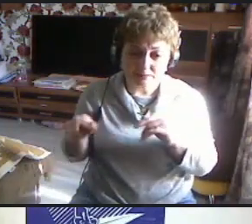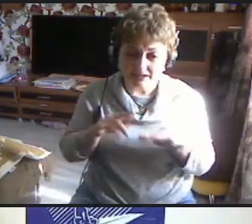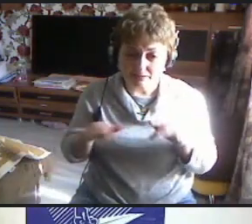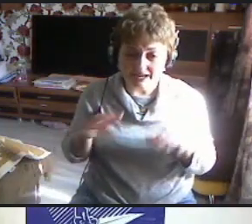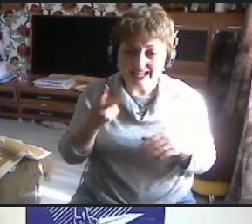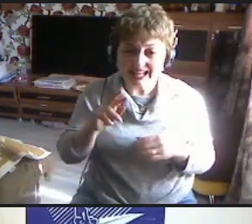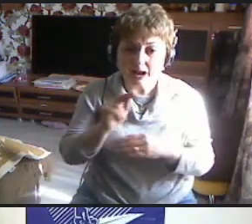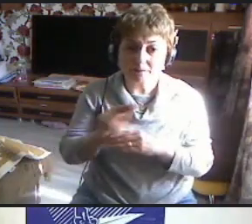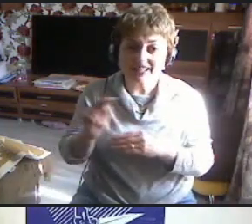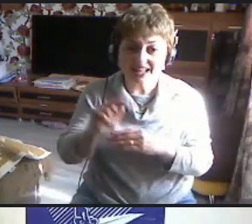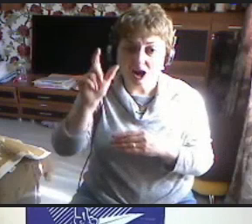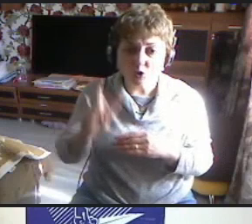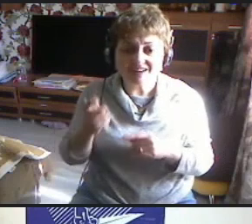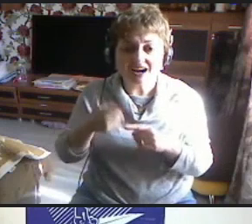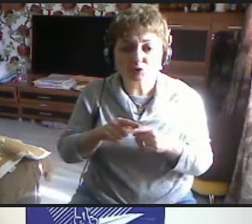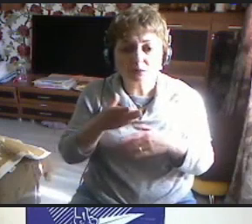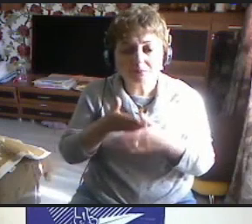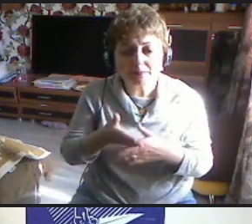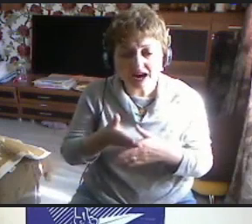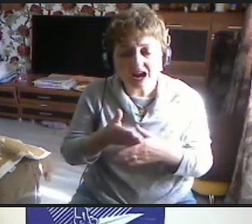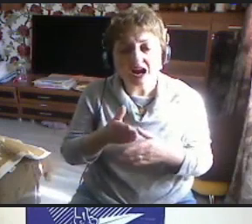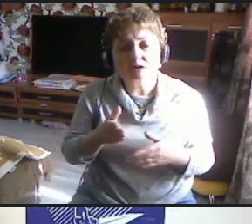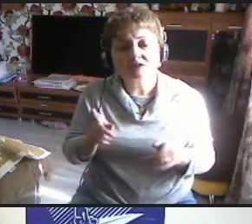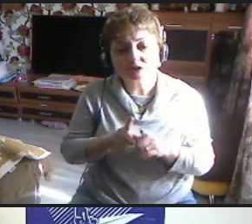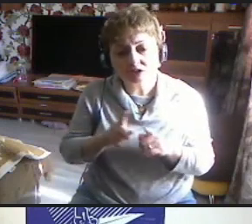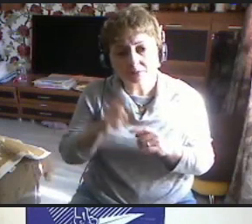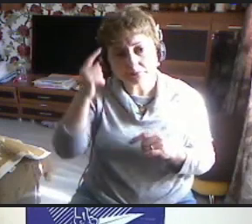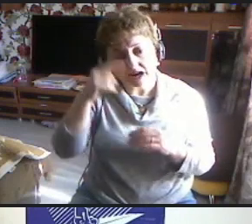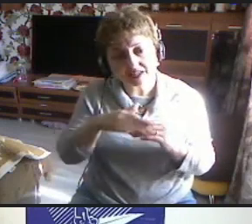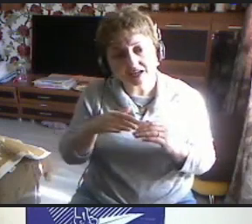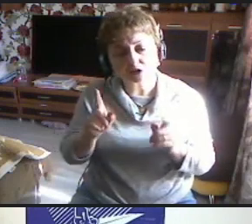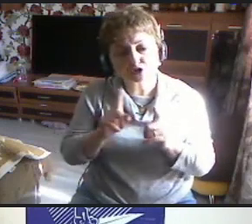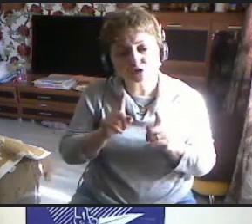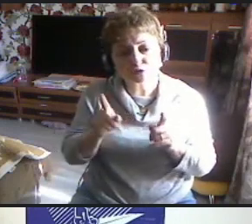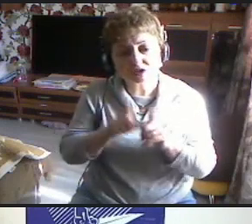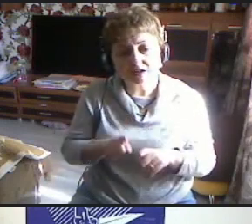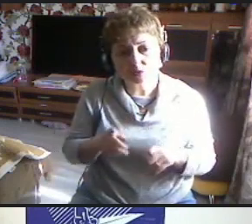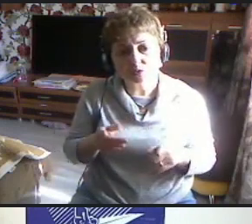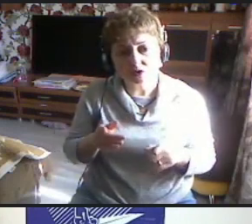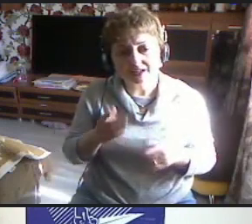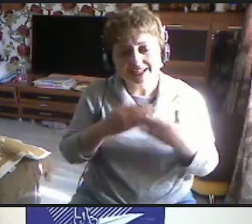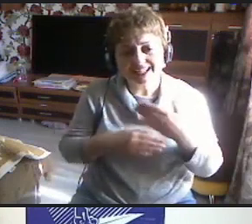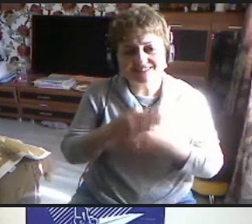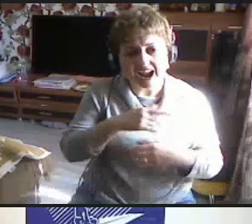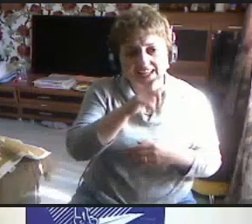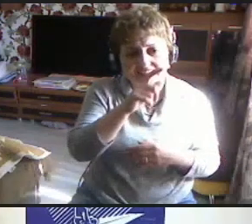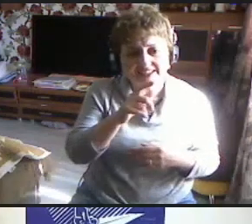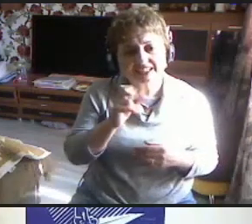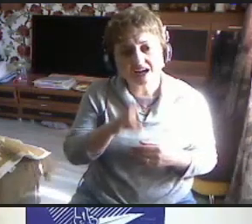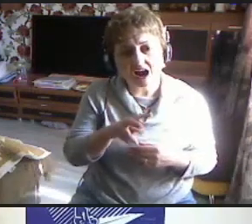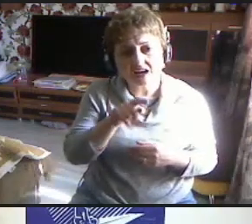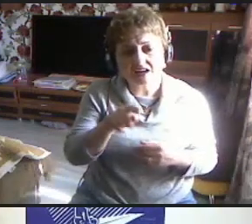которые помогают им все-таки понять, что такое инвалидность, как к этому относиться и